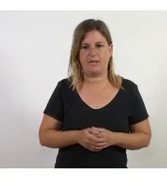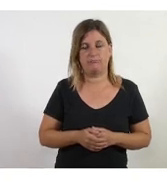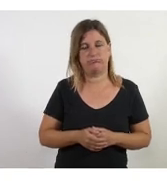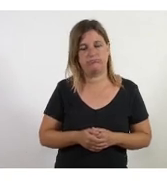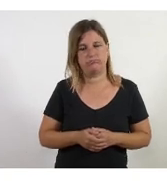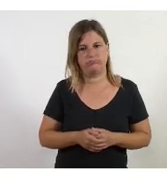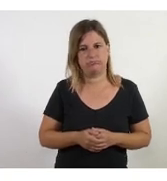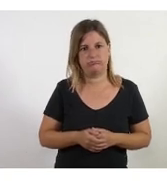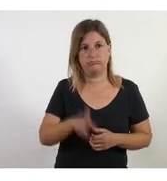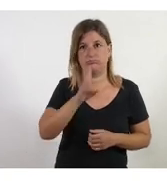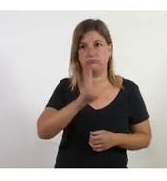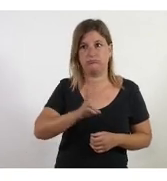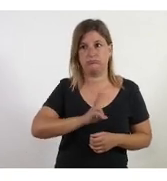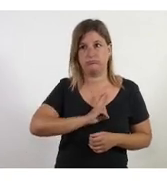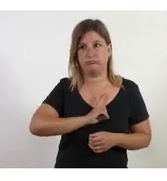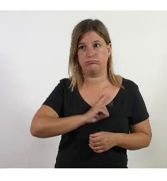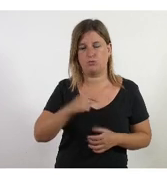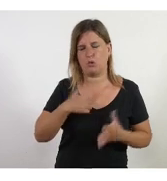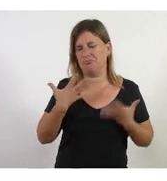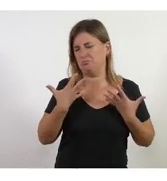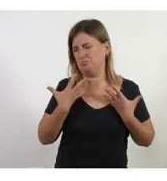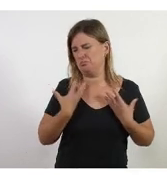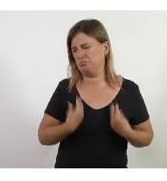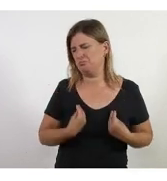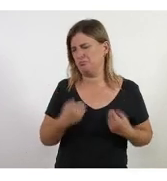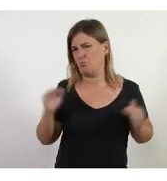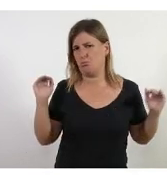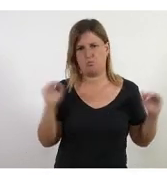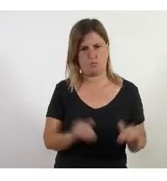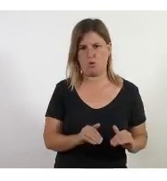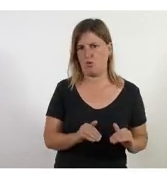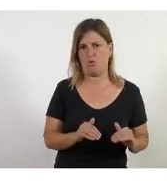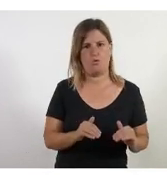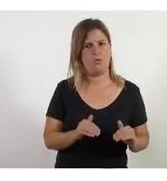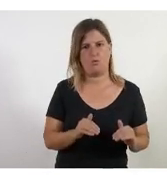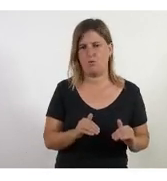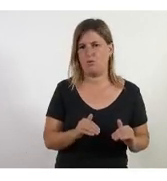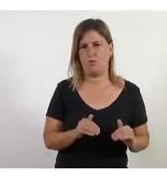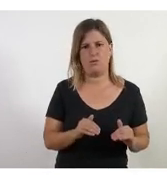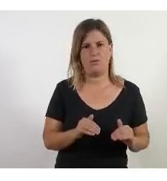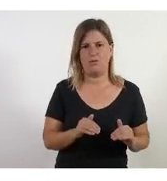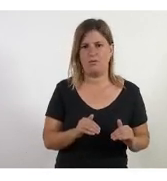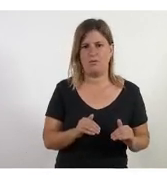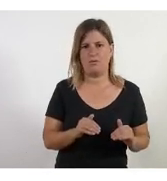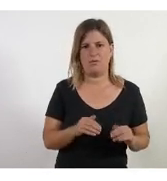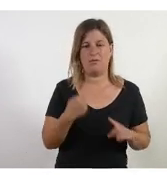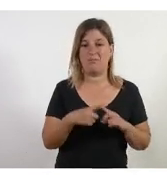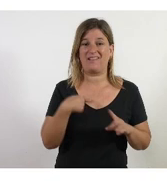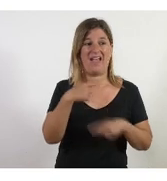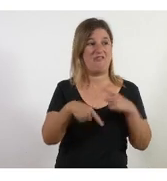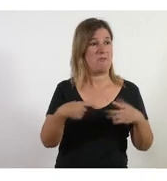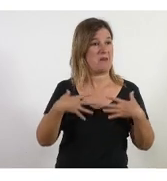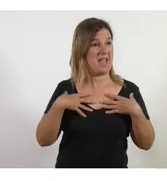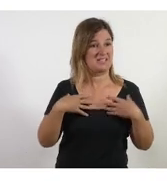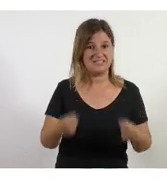Quan m'ho van dir, vaig tocar a fondo, no lo següent. Perquè de tenir una família sana,